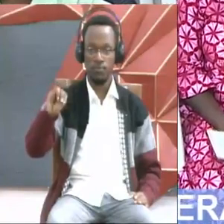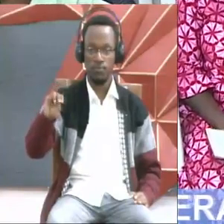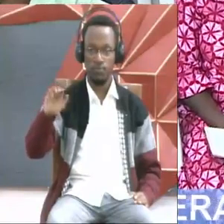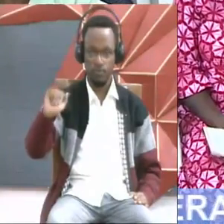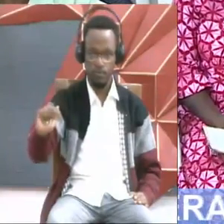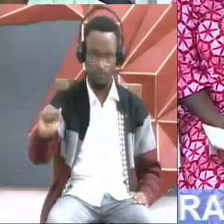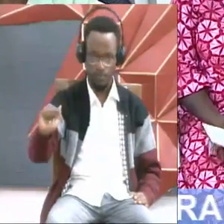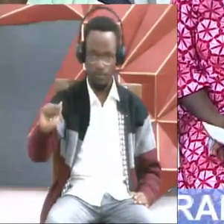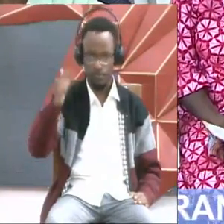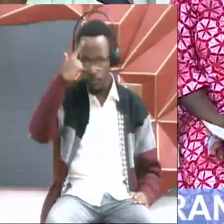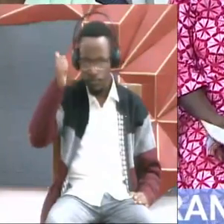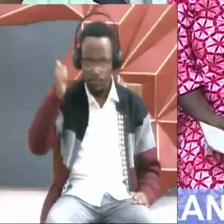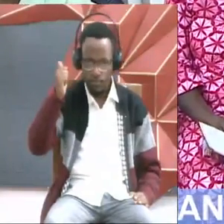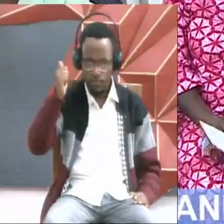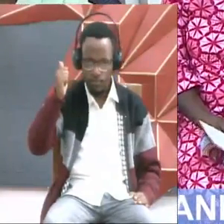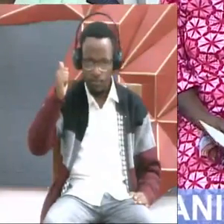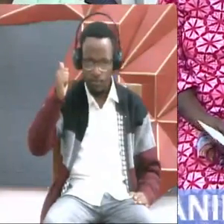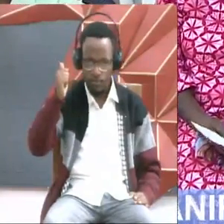abantu bakwiza